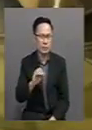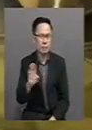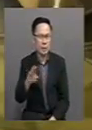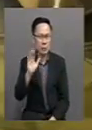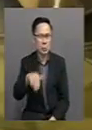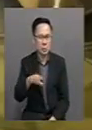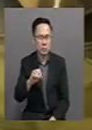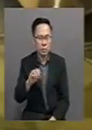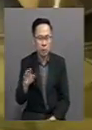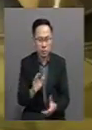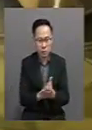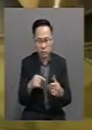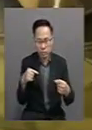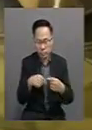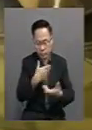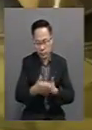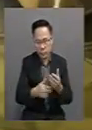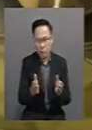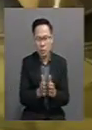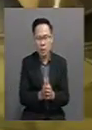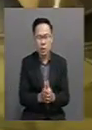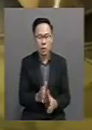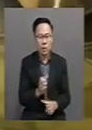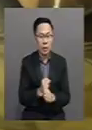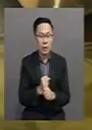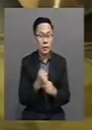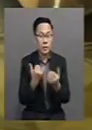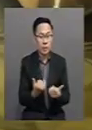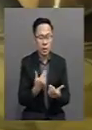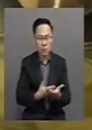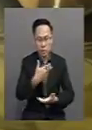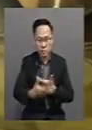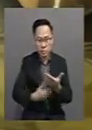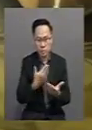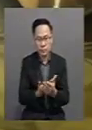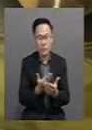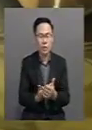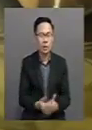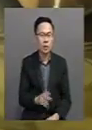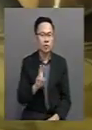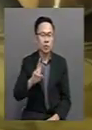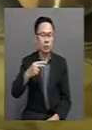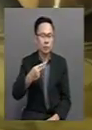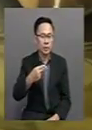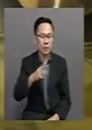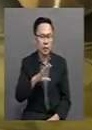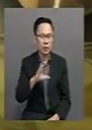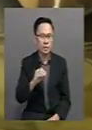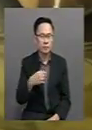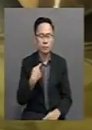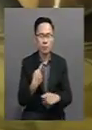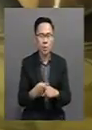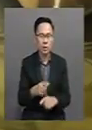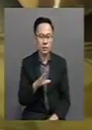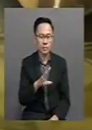าทต่อบาททองคำนะคะแล้วก็มีการเด้งขึ้นมาอีกเล็กน้อยค่ะในช่วงสายๆนี้นะคะขึ้นมาอีกก็เท่ากับว่าวันนี้ราคาทองคำสามารถยืนบ